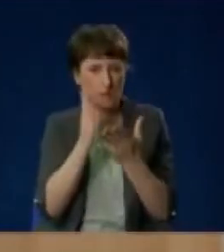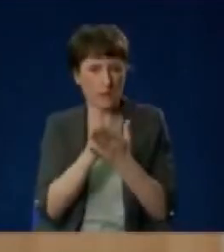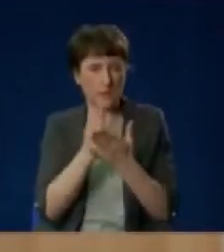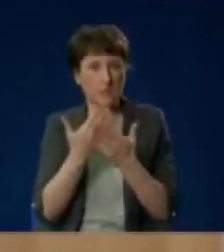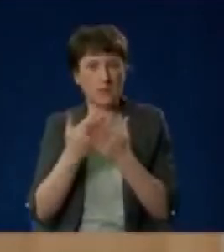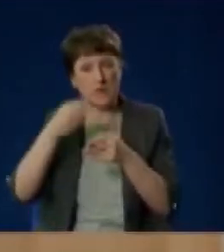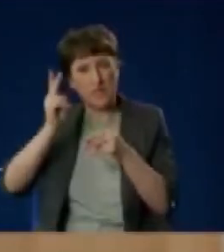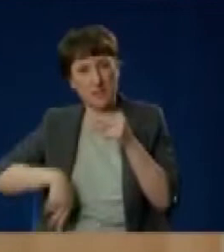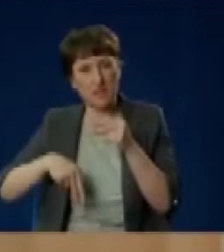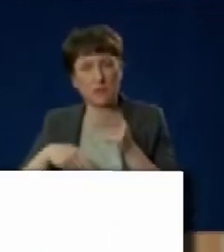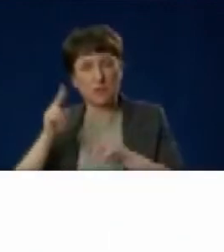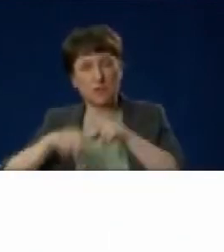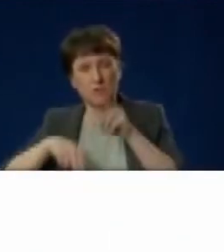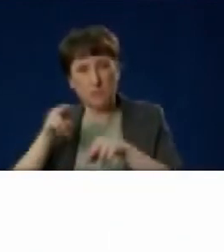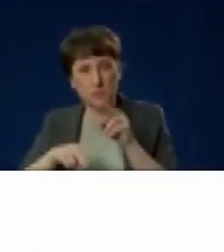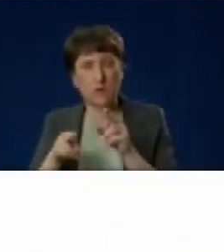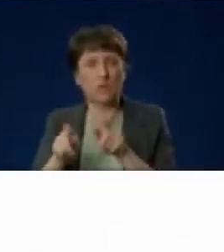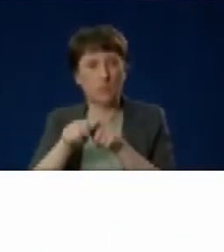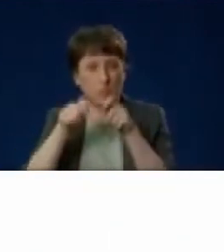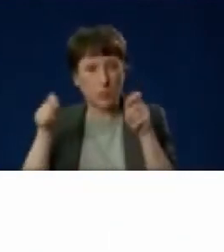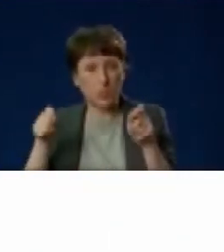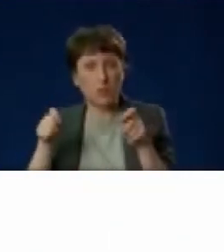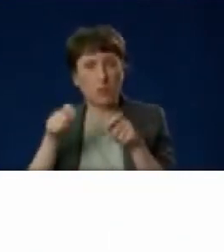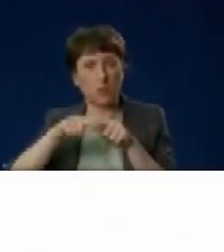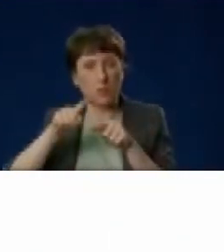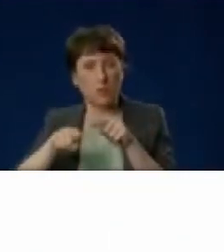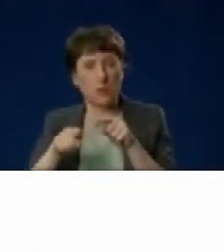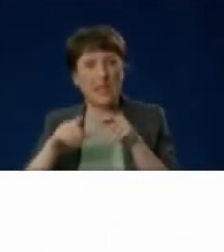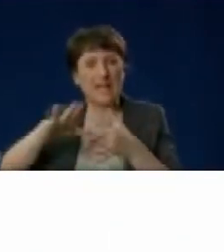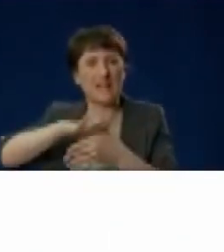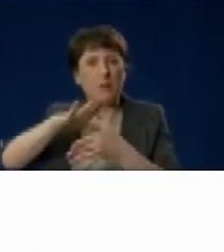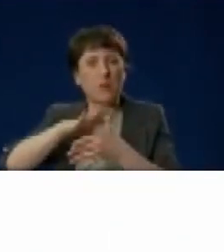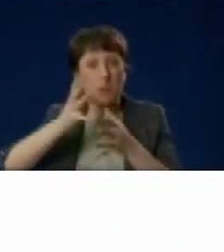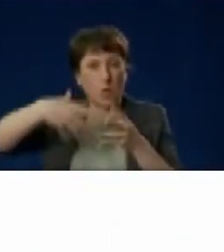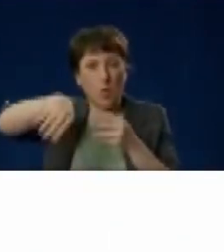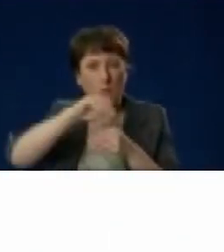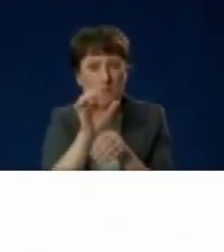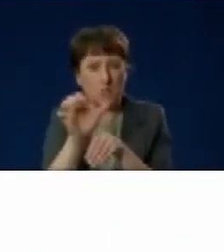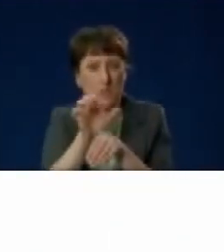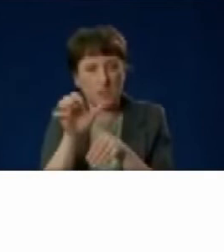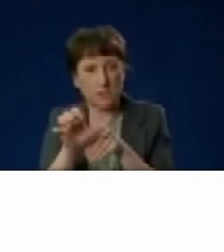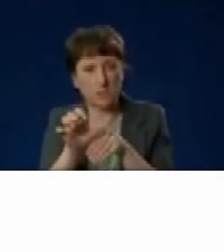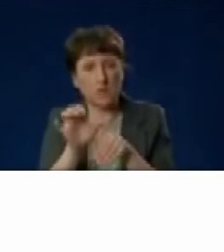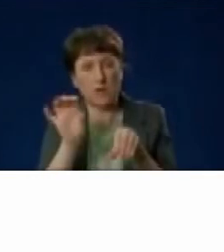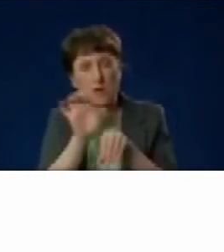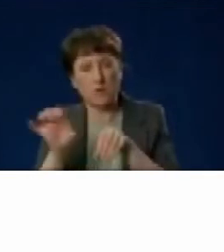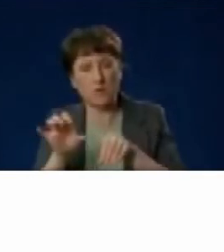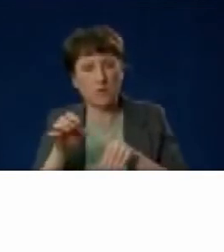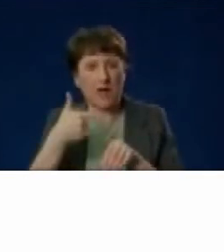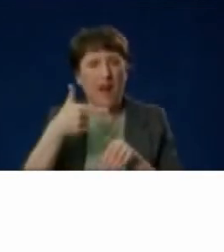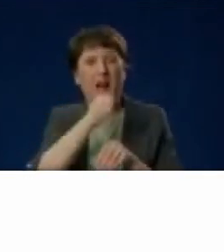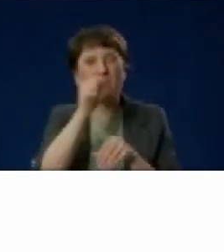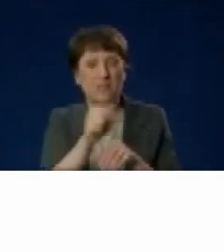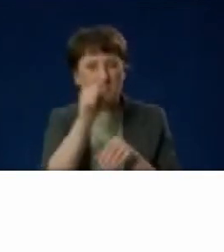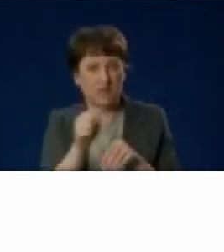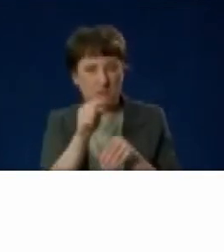Завершаются строительно-монтажные и начинаются пусконаладочные работы на Тобольском комплексе по производству, хранению и отгрузке сжиженного природного